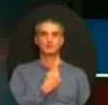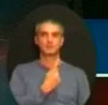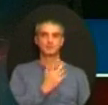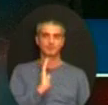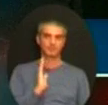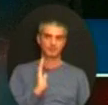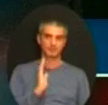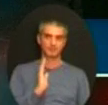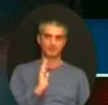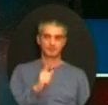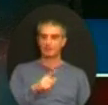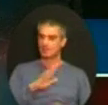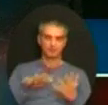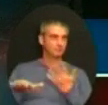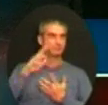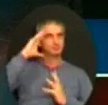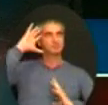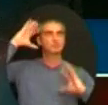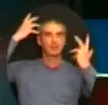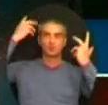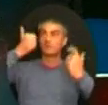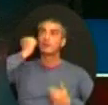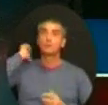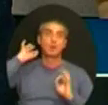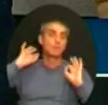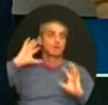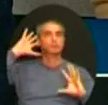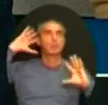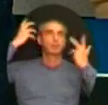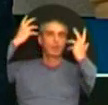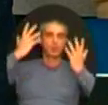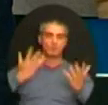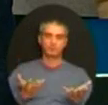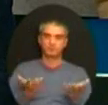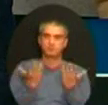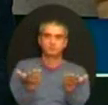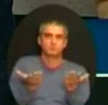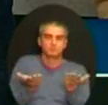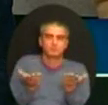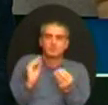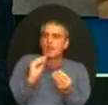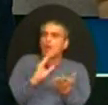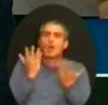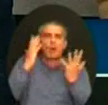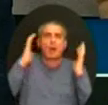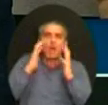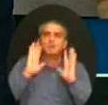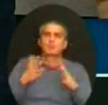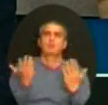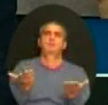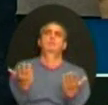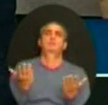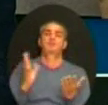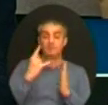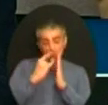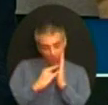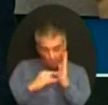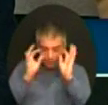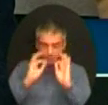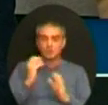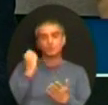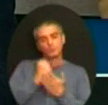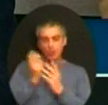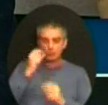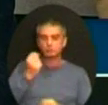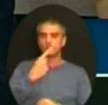נכנסה לטירוף. זה מצער. אתמול זה היה טירוף. בכלל, על מה הלחץ? ואם חוק המרקולים יועבר